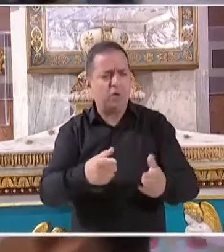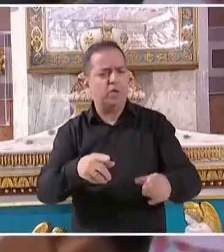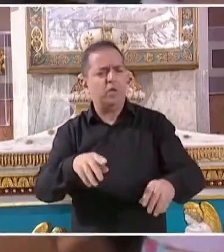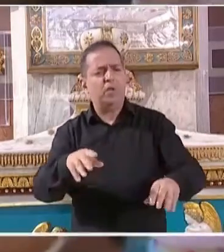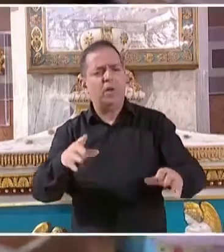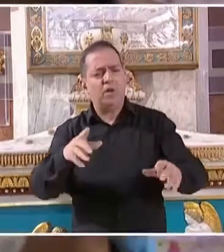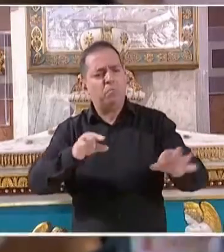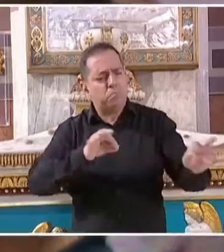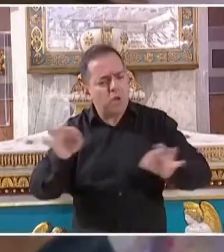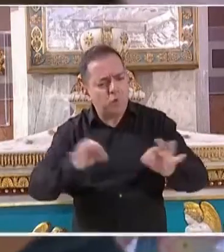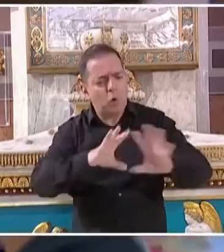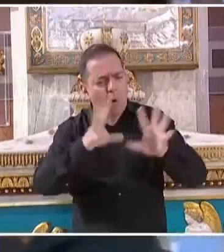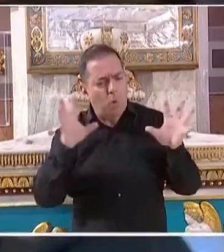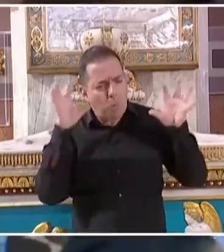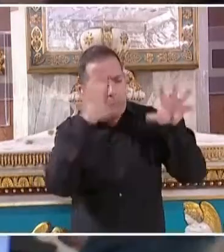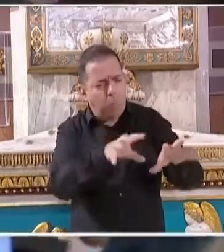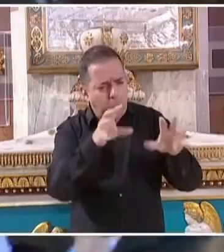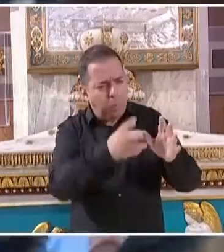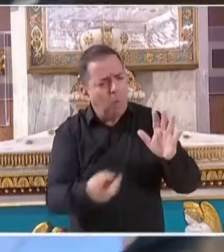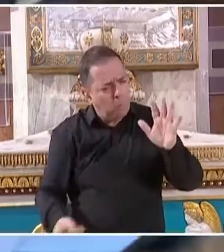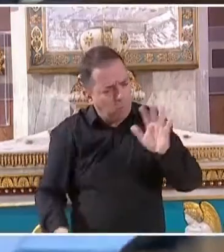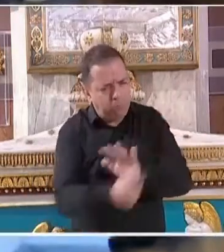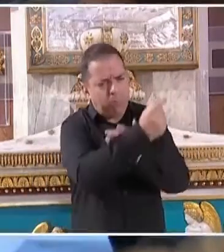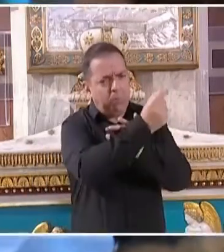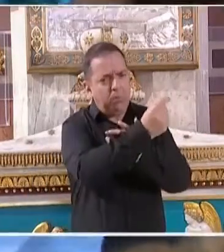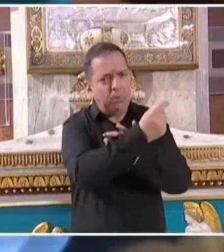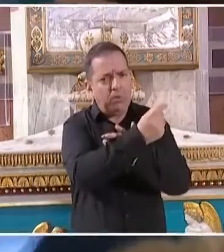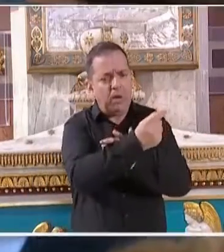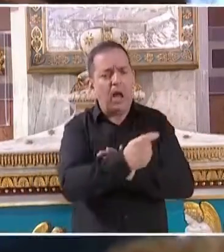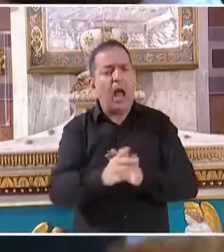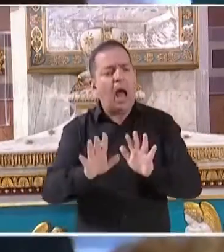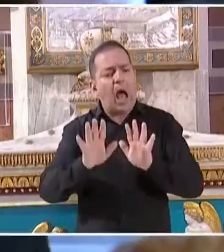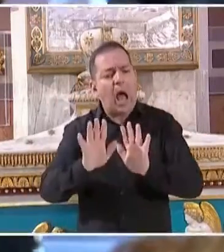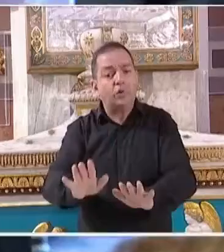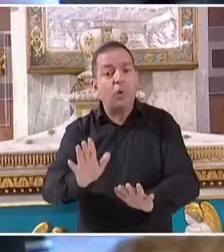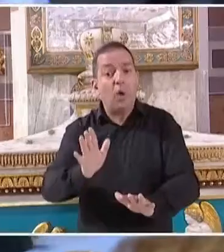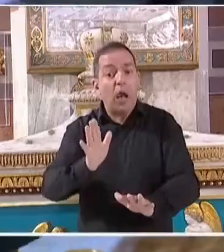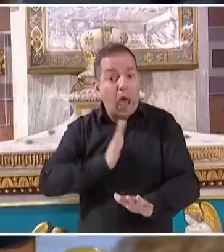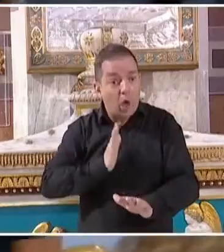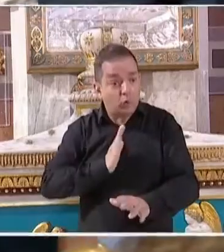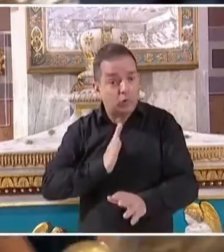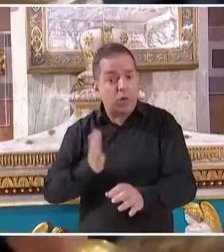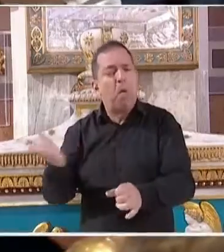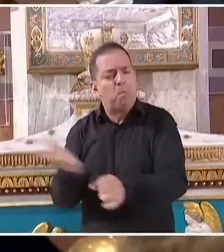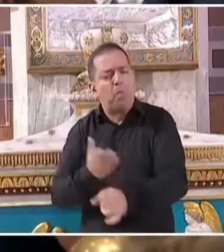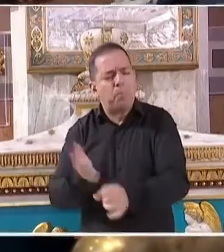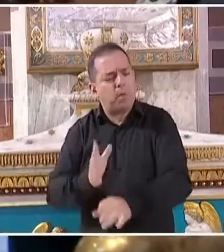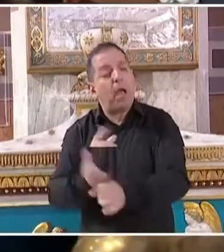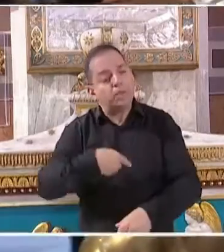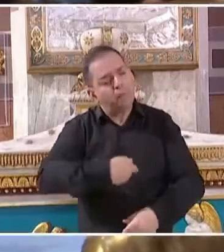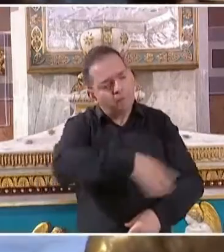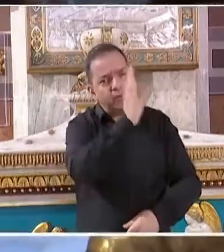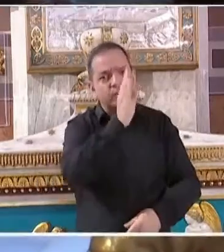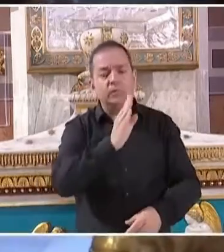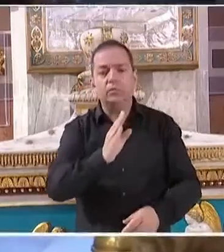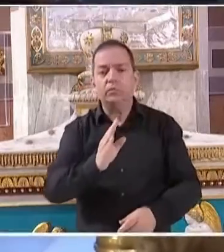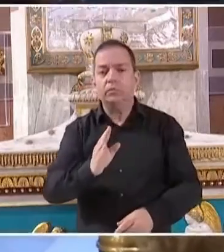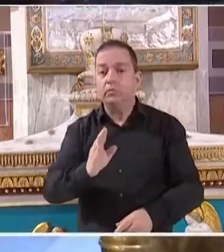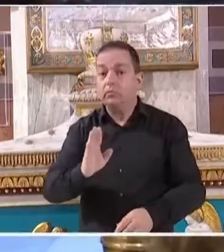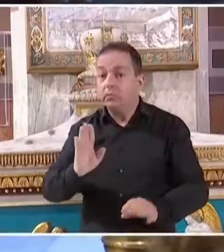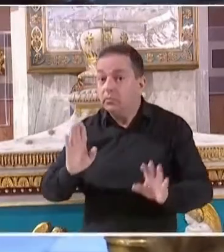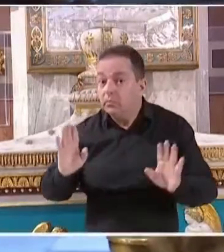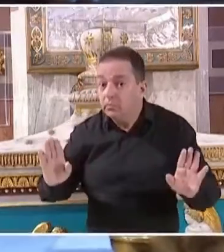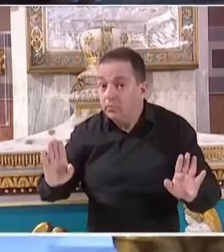τα υπάρχοντά τους, αφήνοντας τον λαό στην τύχη του. Όμως, ο